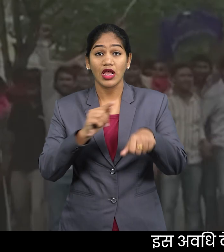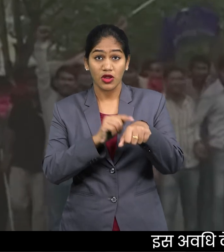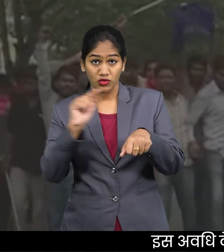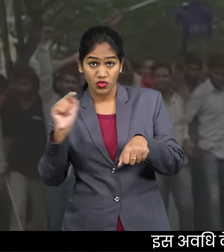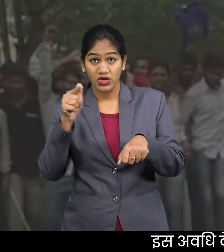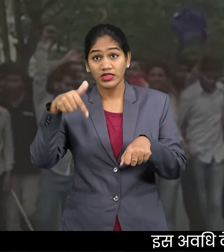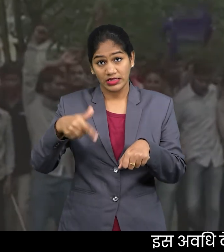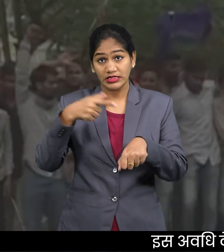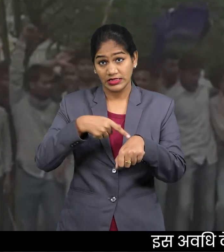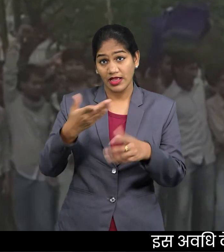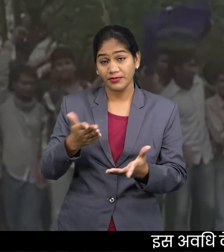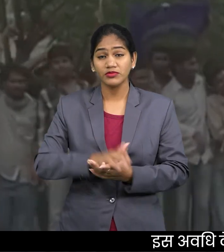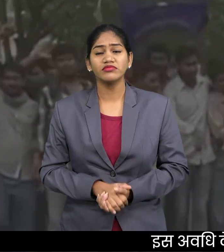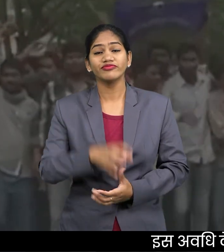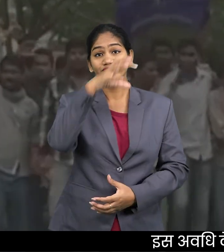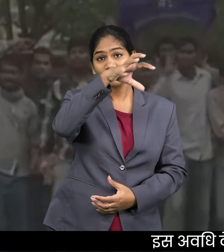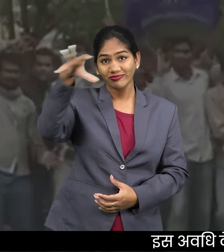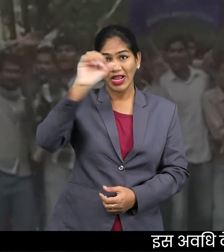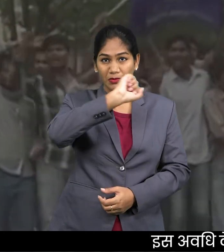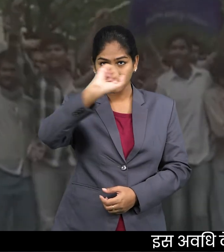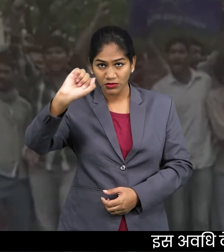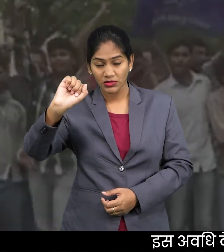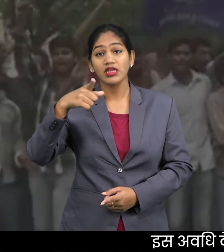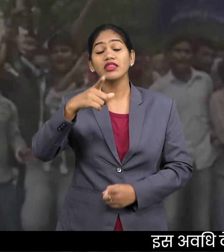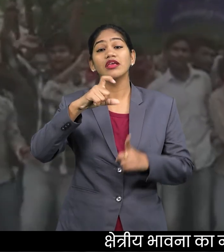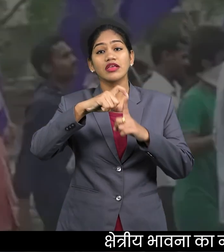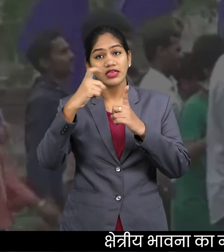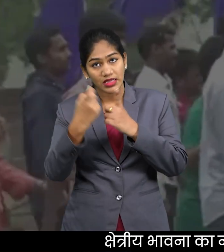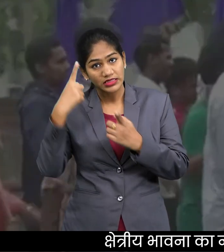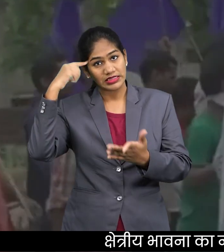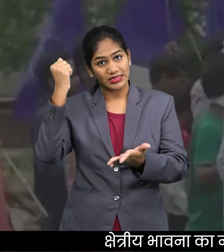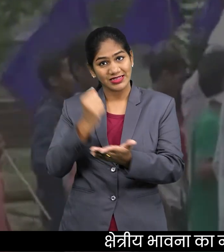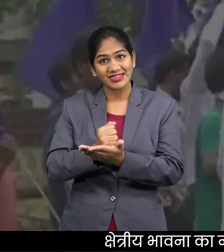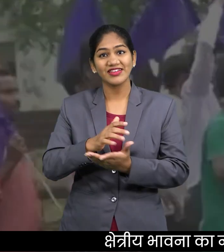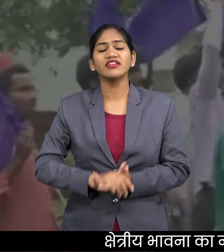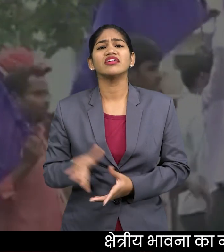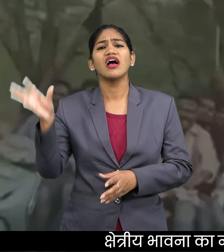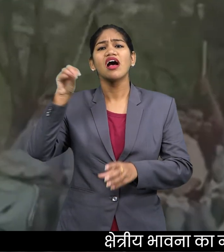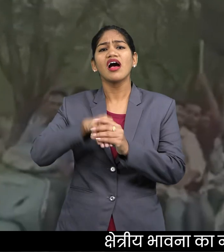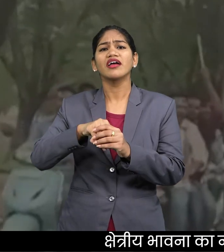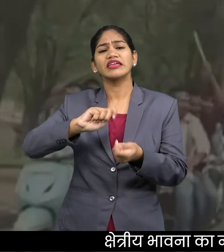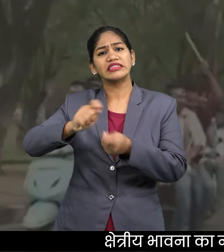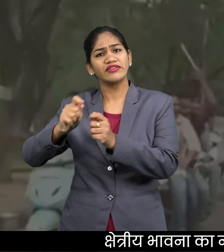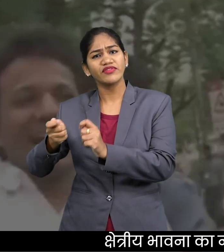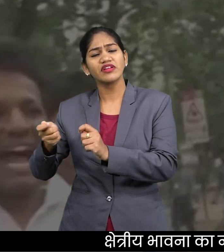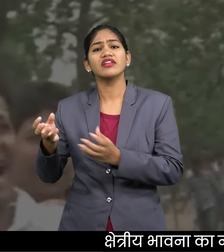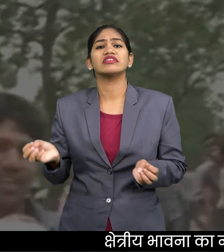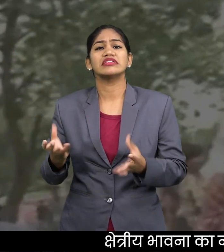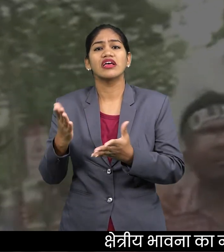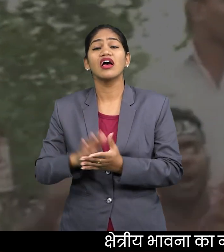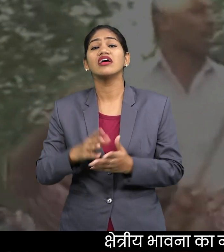इस अवधि के दौरान देश के विभिन्न हिस्सों में क्षेत्रीय भावना का नवीनीकरण हुआ।